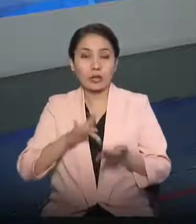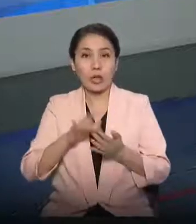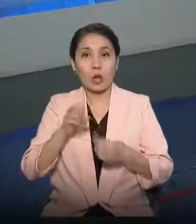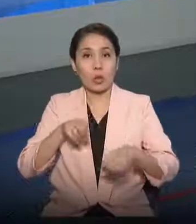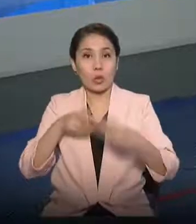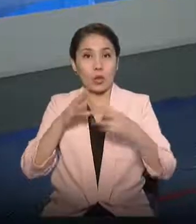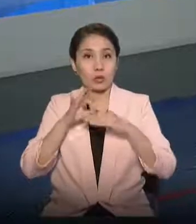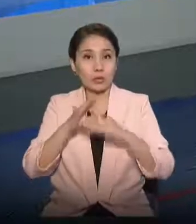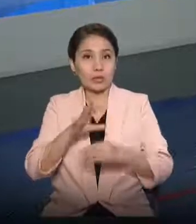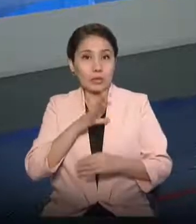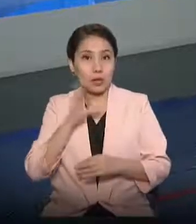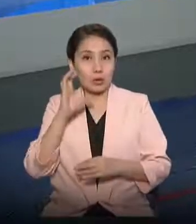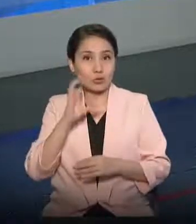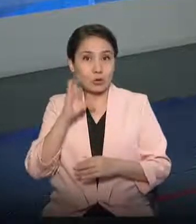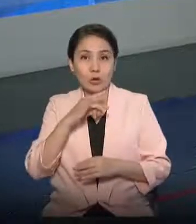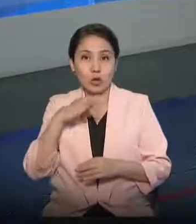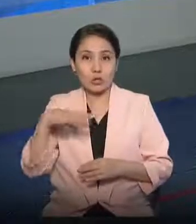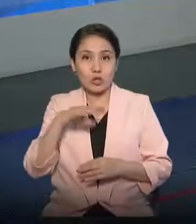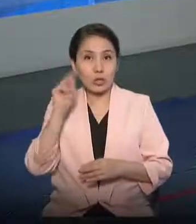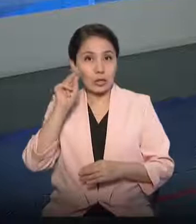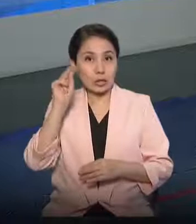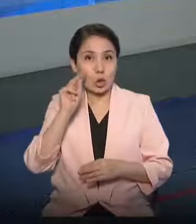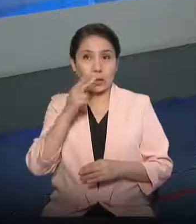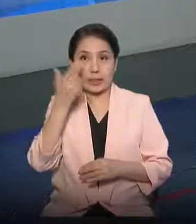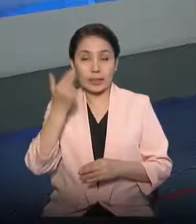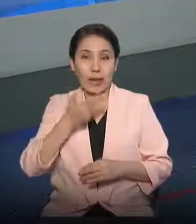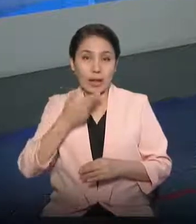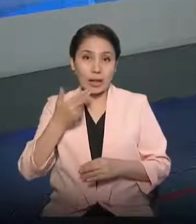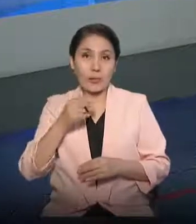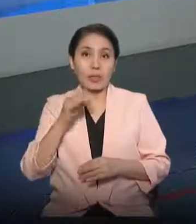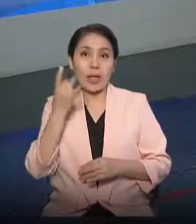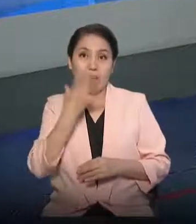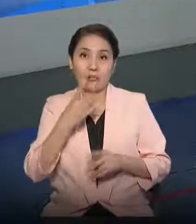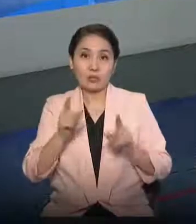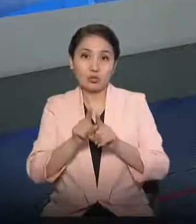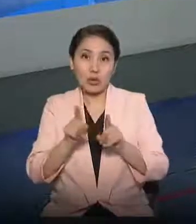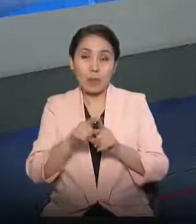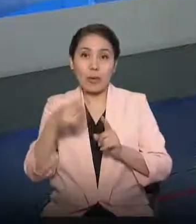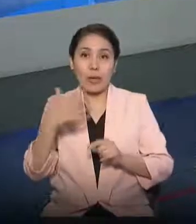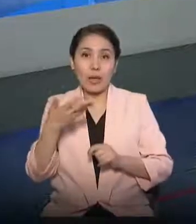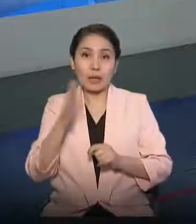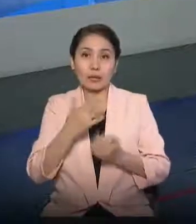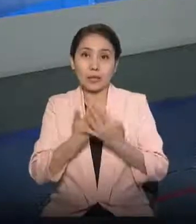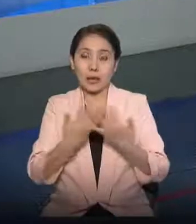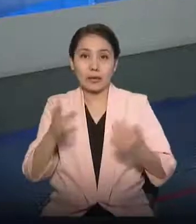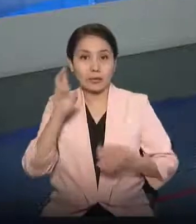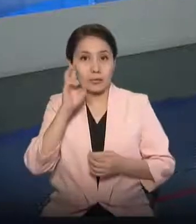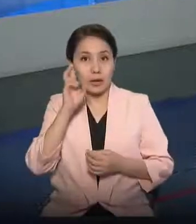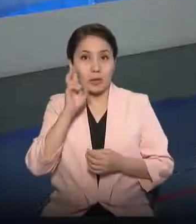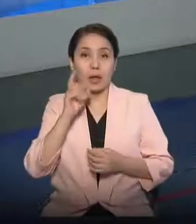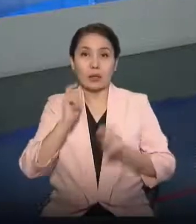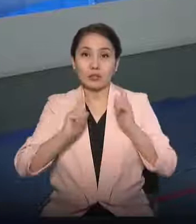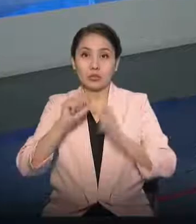onlayn tarzda o'tkazilgan O'zbekiston, Rossiya, Xitoy, Italiya, Afrika va shu kabi 50 dan ortiq mamlakat talabalari ishtirok